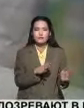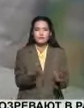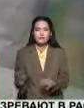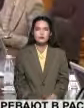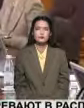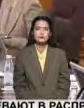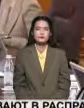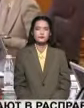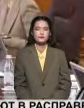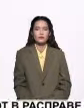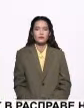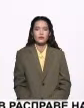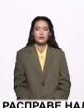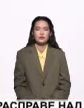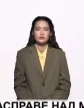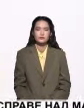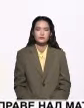оптимизировать.